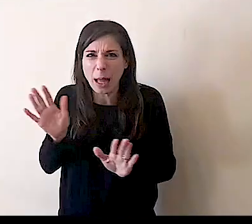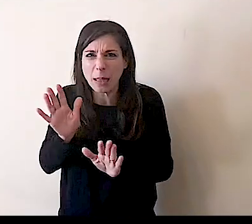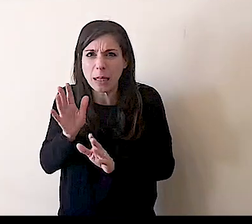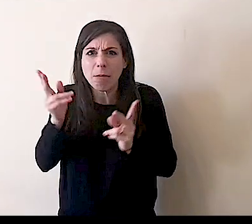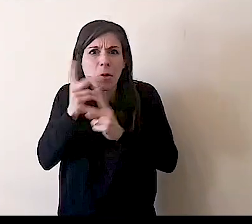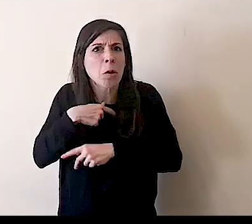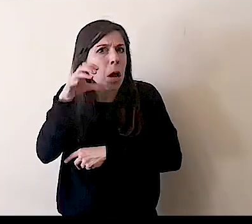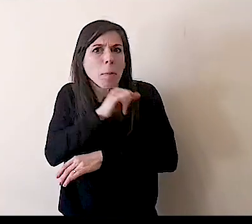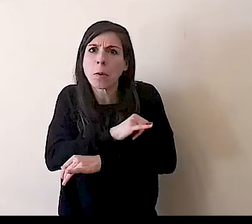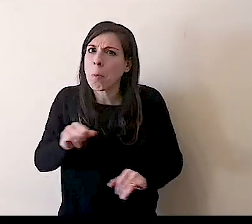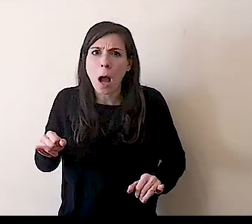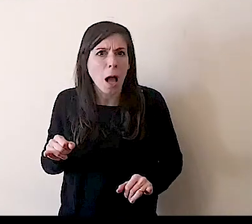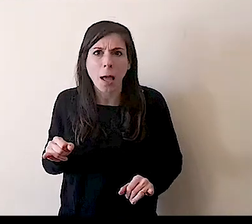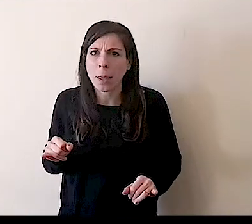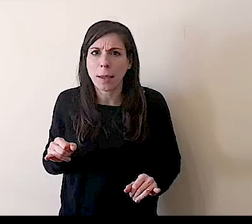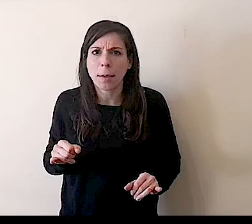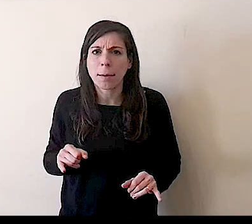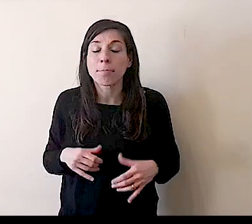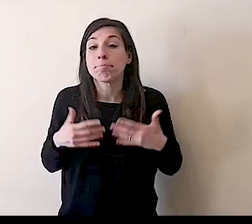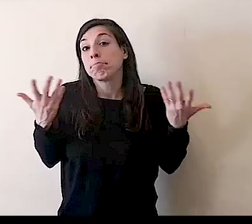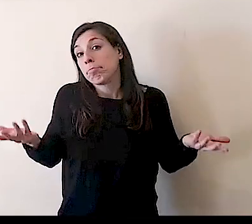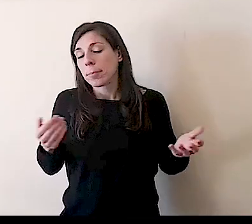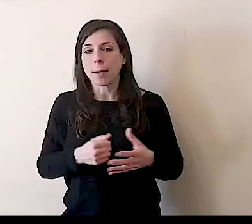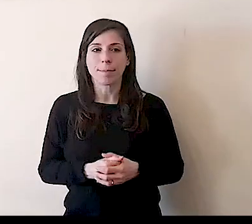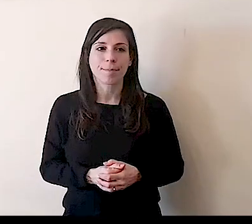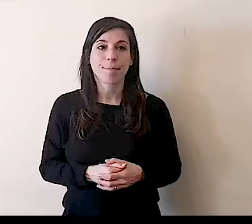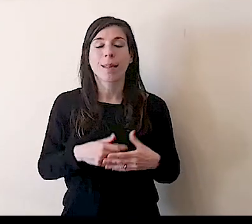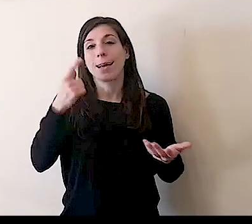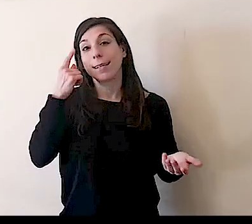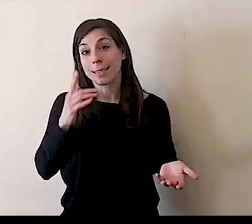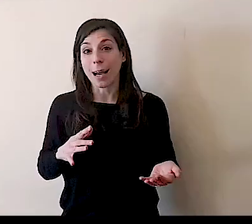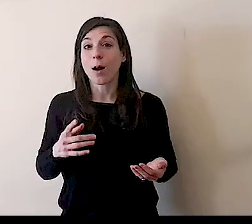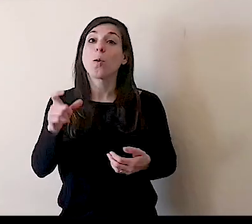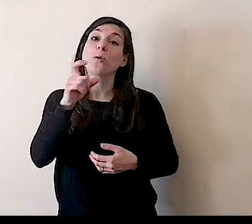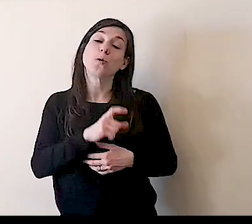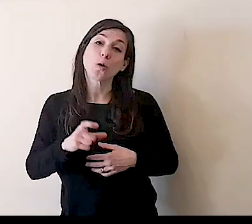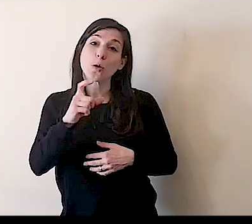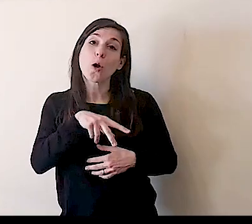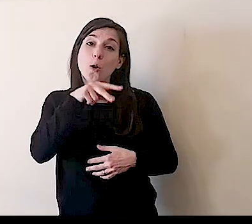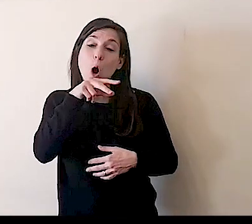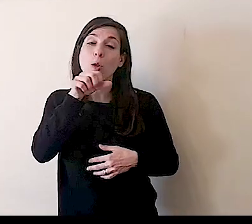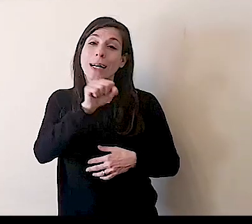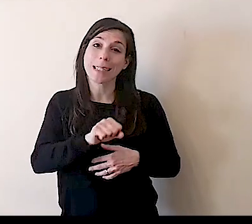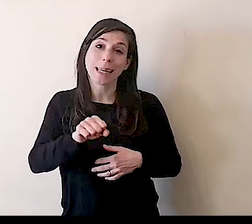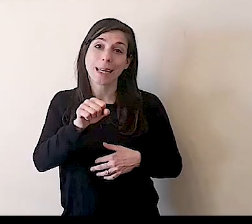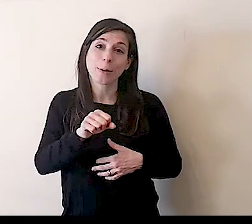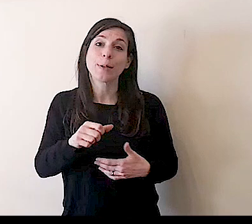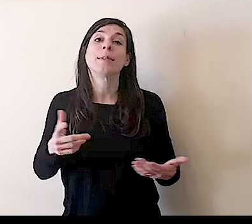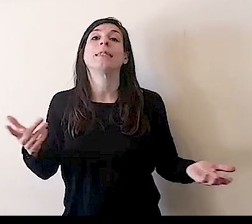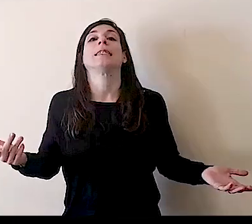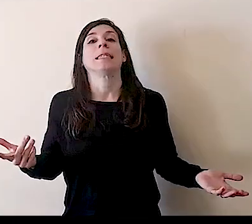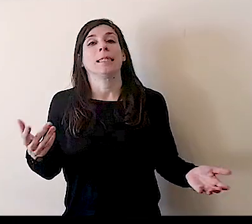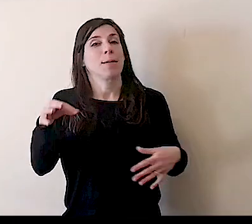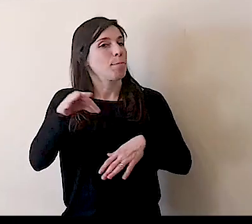proprio non l'ho mai capito proprio bene dovete sapere che un certo giorno nonno andreino